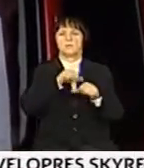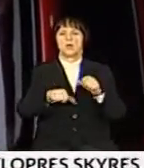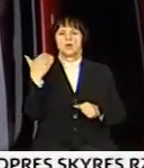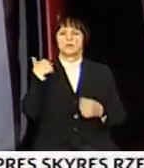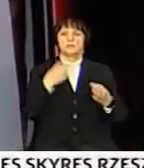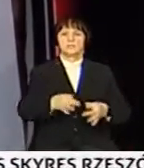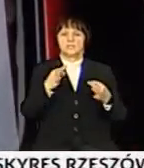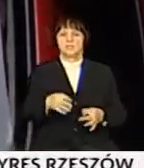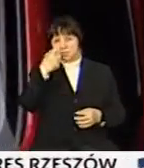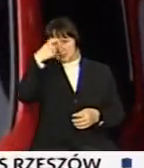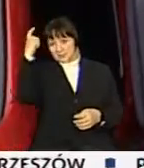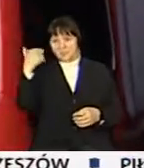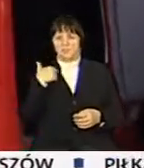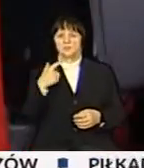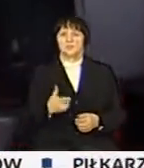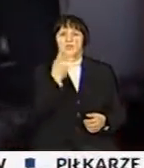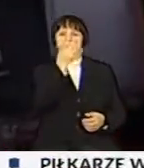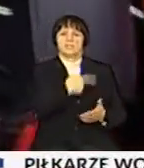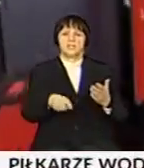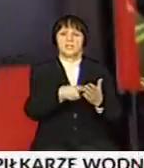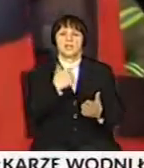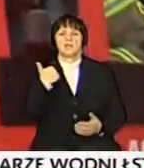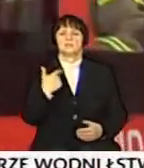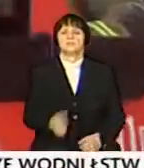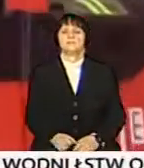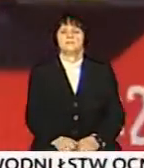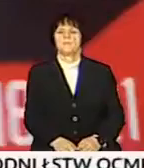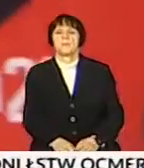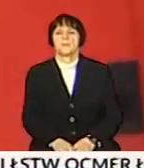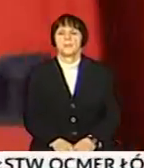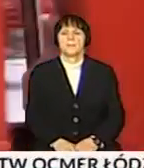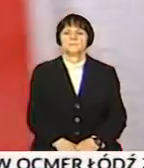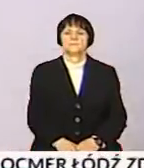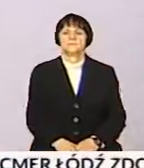Teraz strażacy interweniowali już cztery razy.